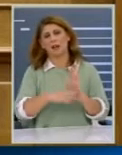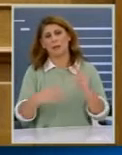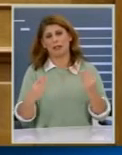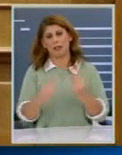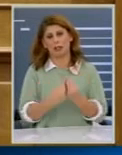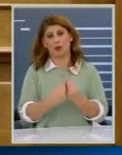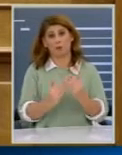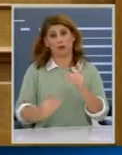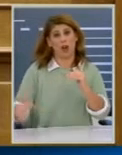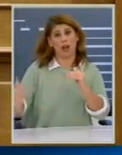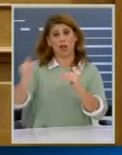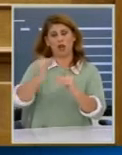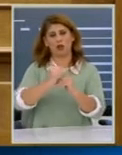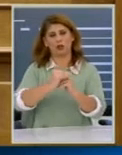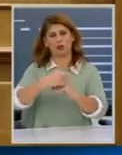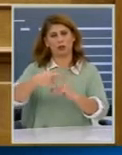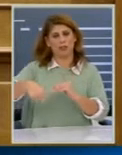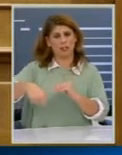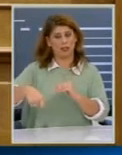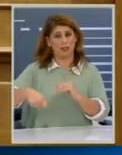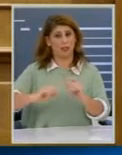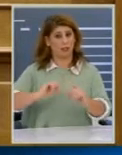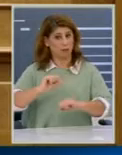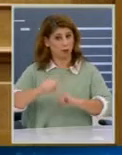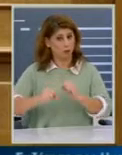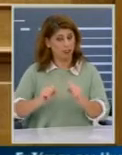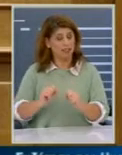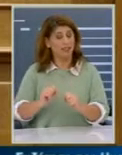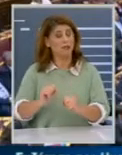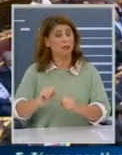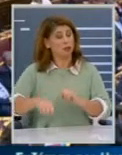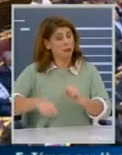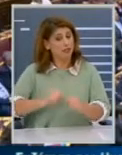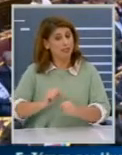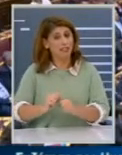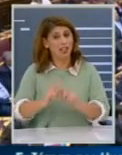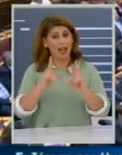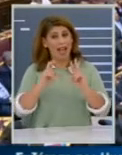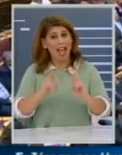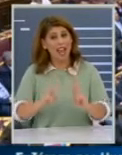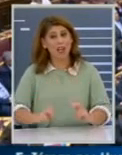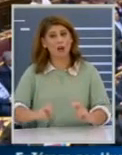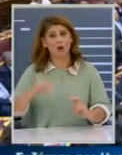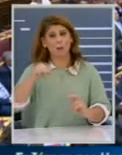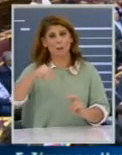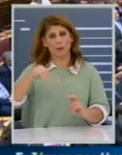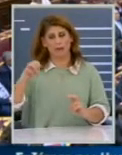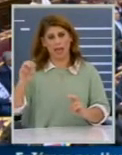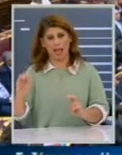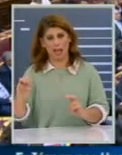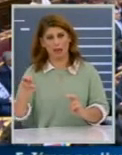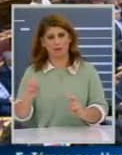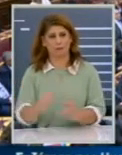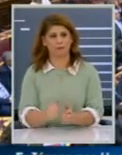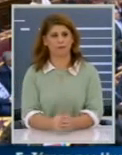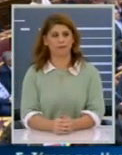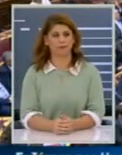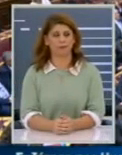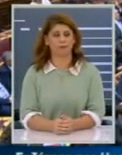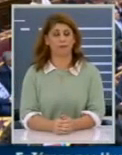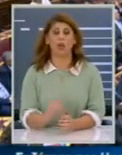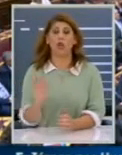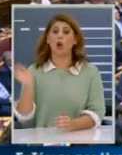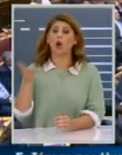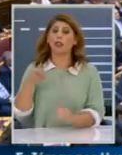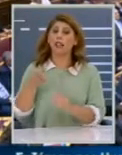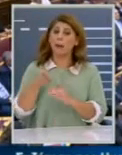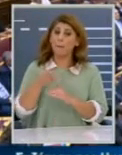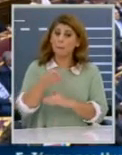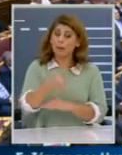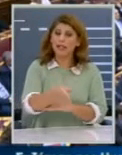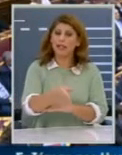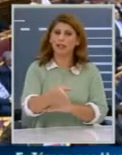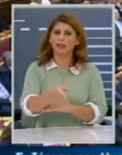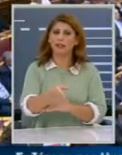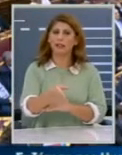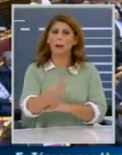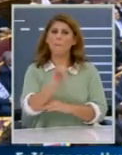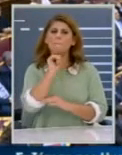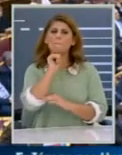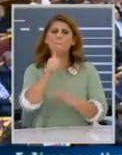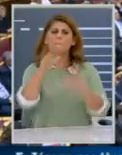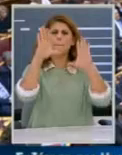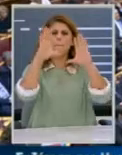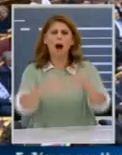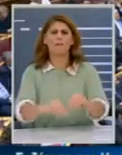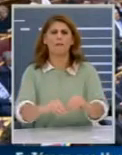Και το επιχειρήσατε επίσης τον έλεγχο των μέσων μαζικής ενημέρωσης όταν πήγατε να ρίξετε μαύρο